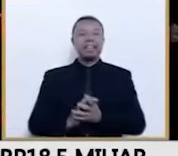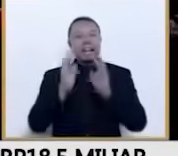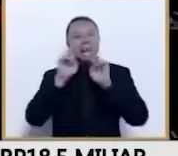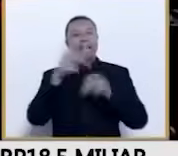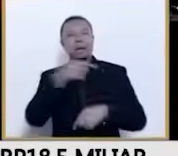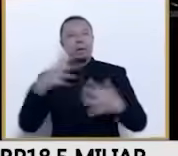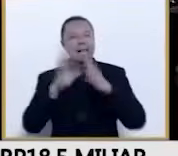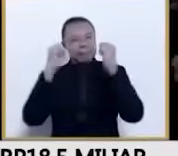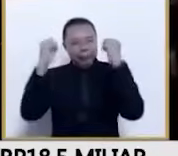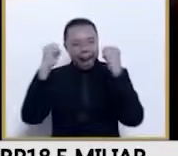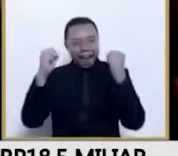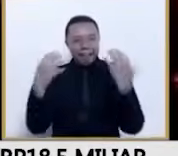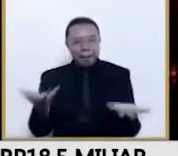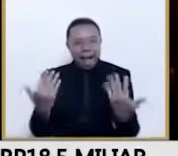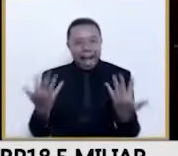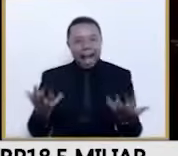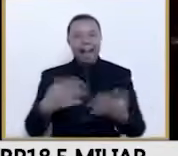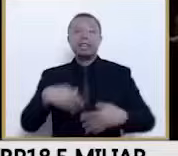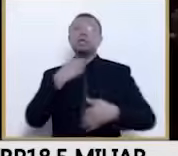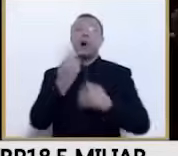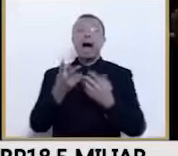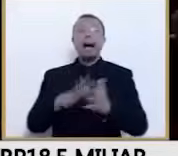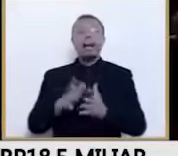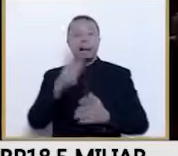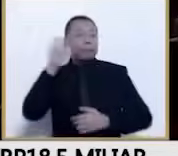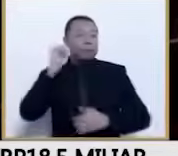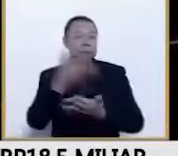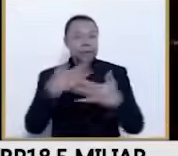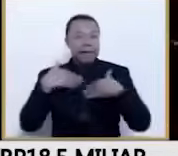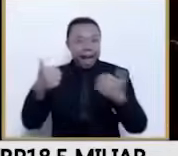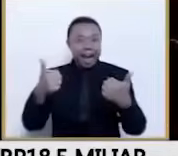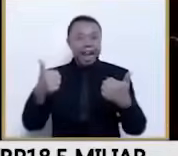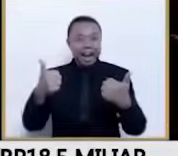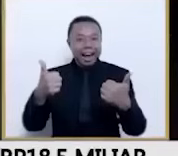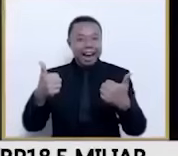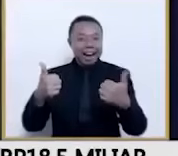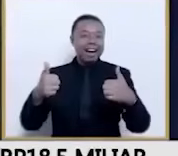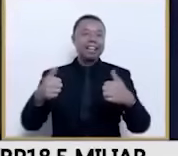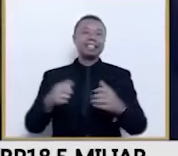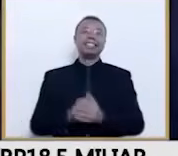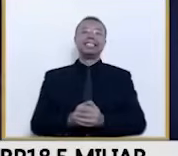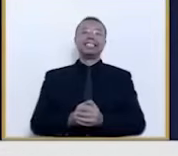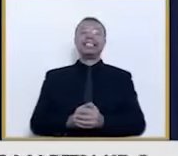Nampaknya kurang semangat ya, silakan disapa lagi. Kita sapa lagi. Bapak Ibu sehat?